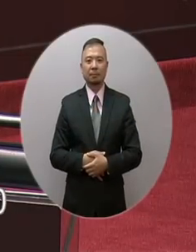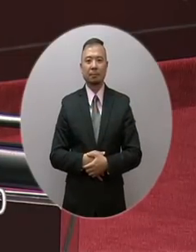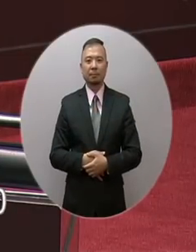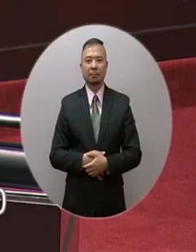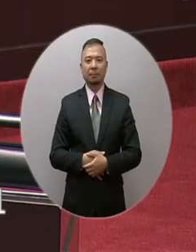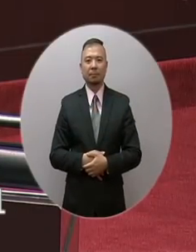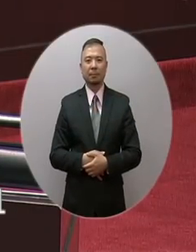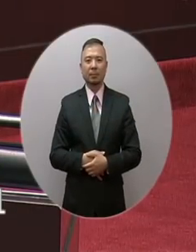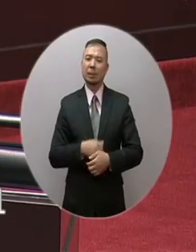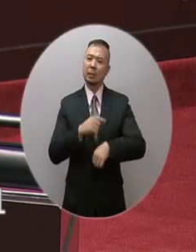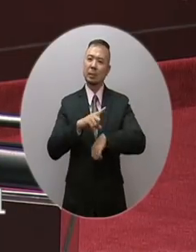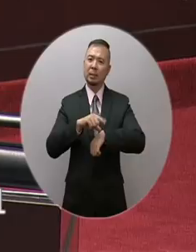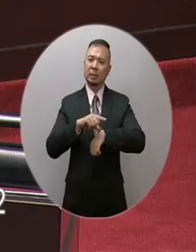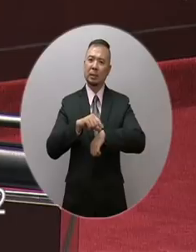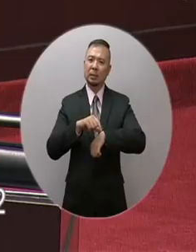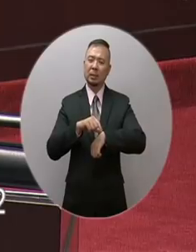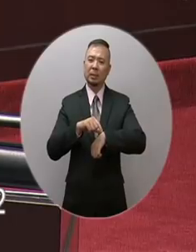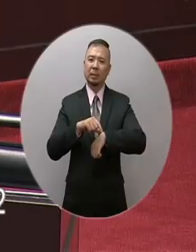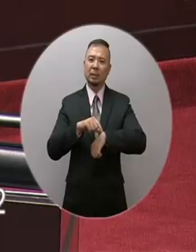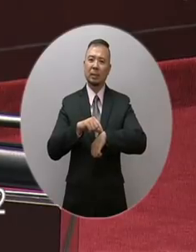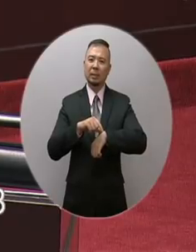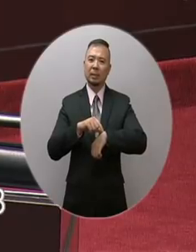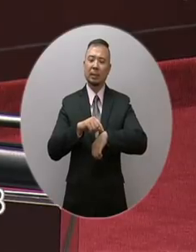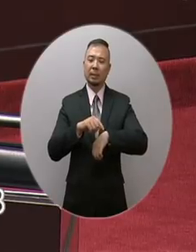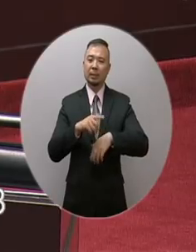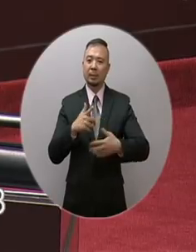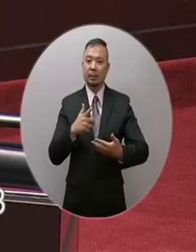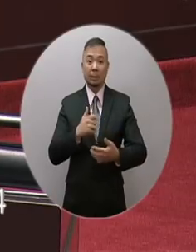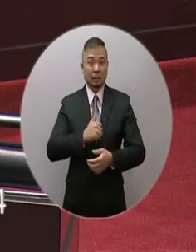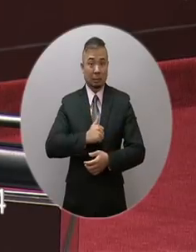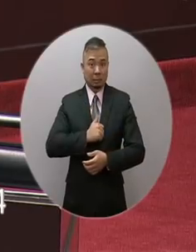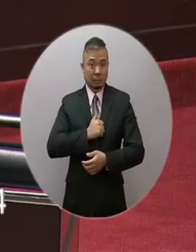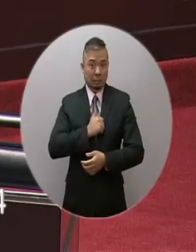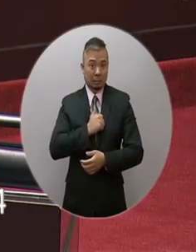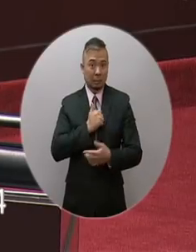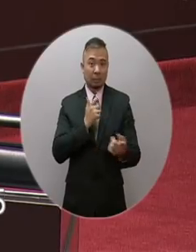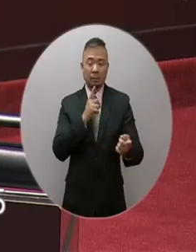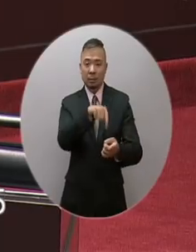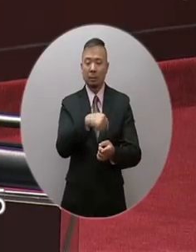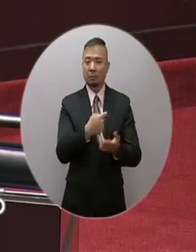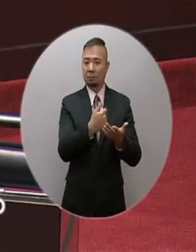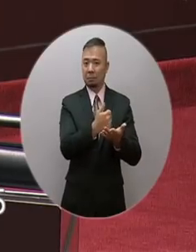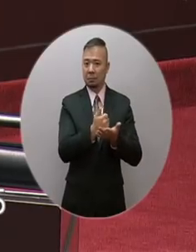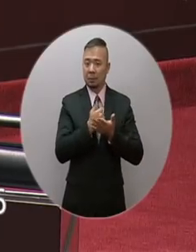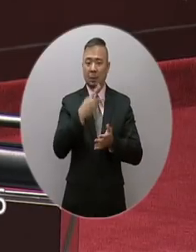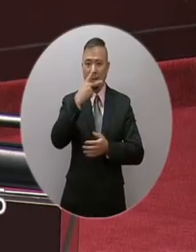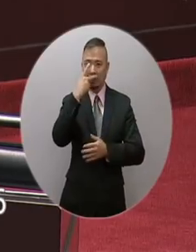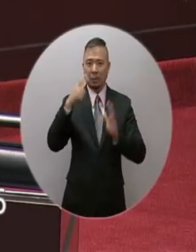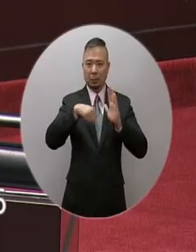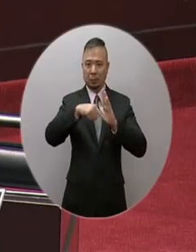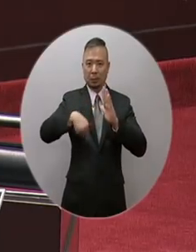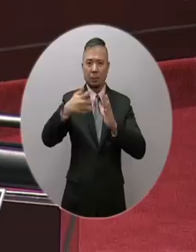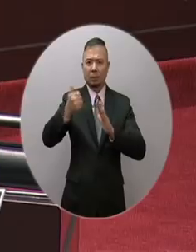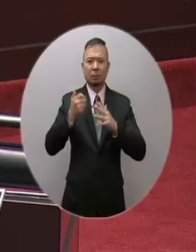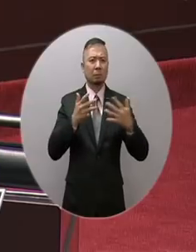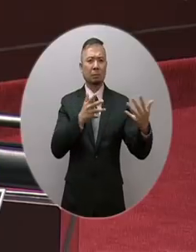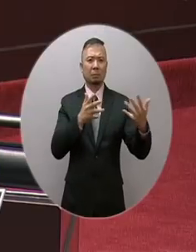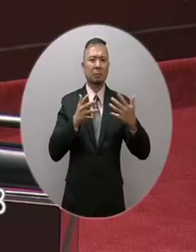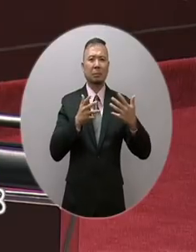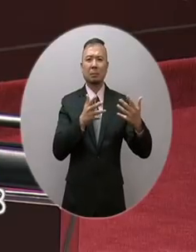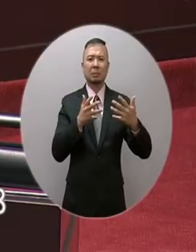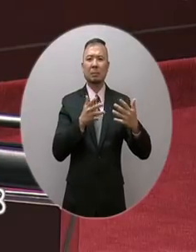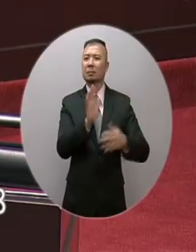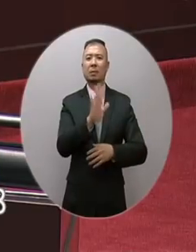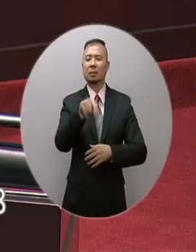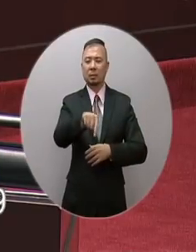也没有时间能够让我们赖院长来做回答，所以呢，还是以书面